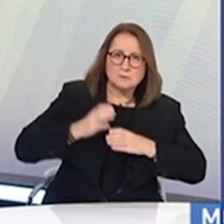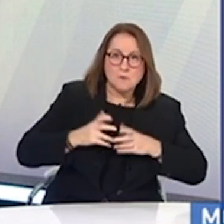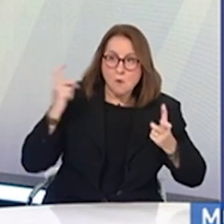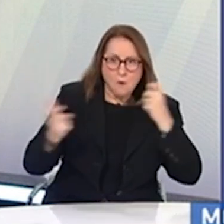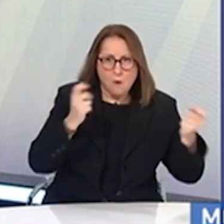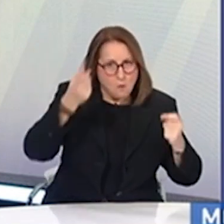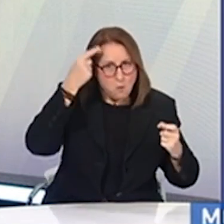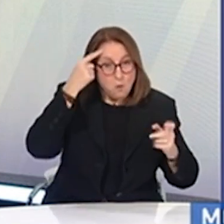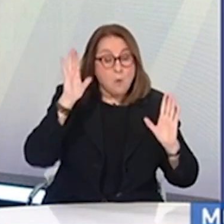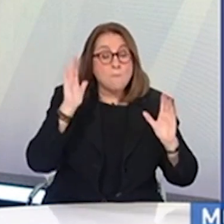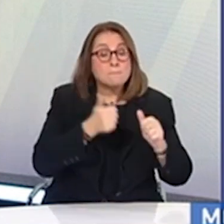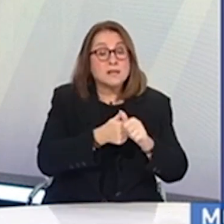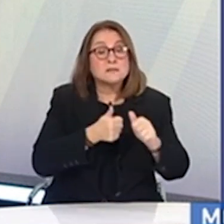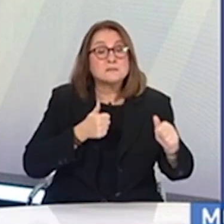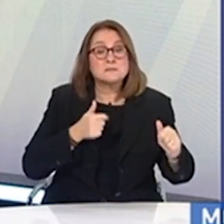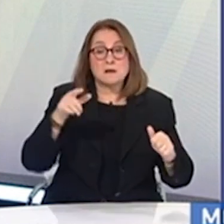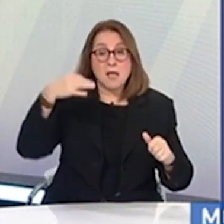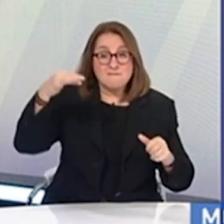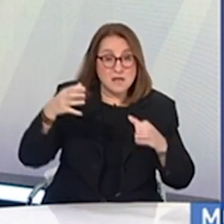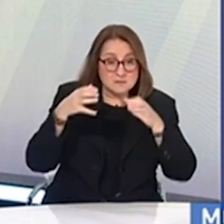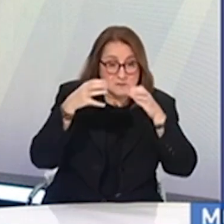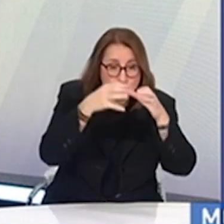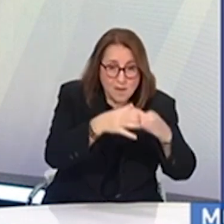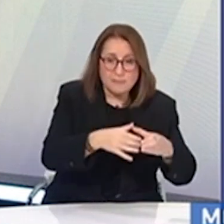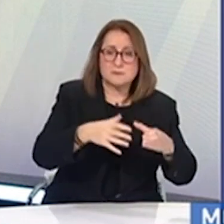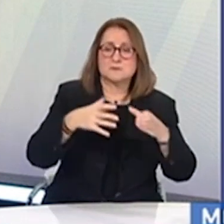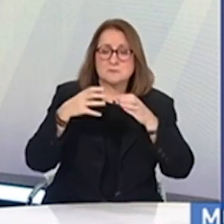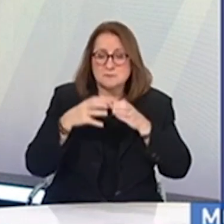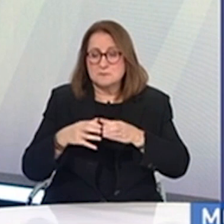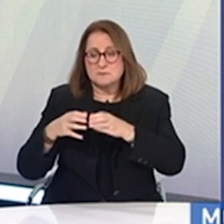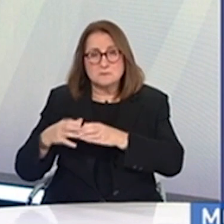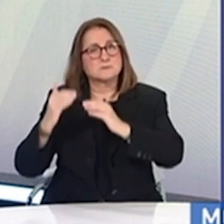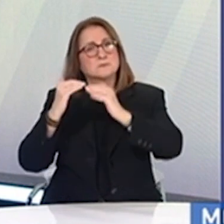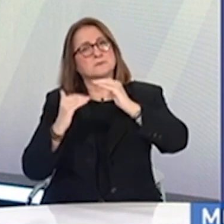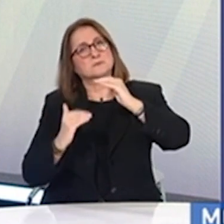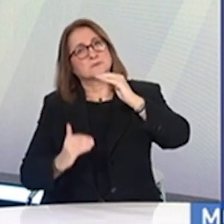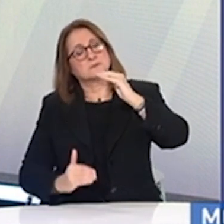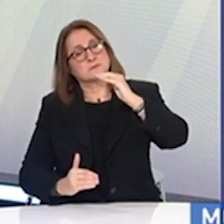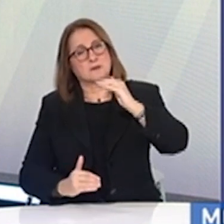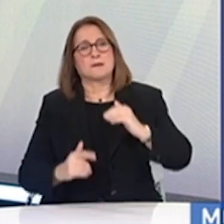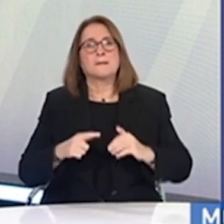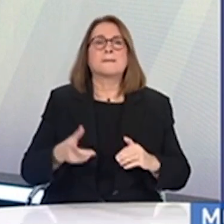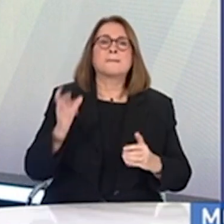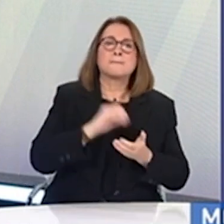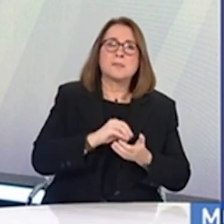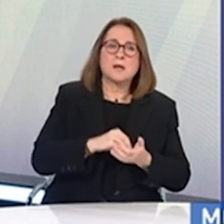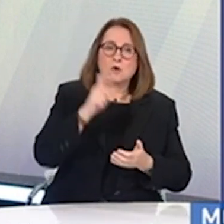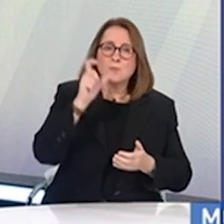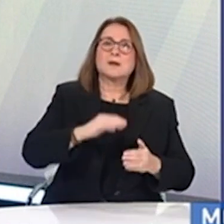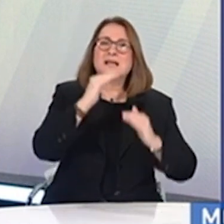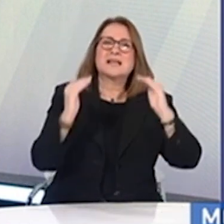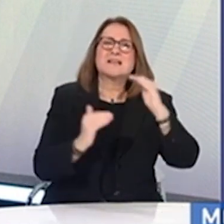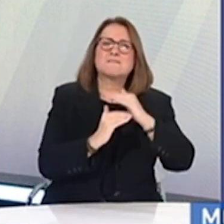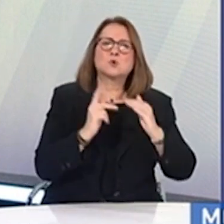ότι συμμετέχουμε σε αυτή τη διαδικασία με διαφάνεια, μέσω κοινής ευρωπαϊκής προμήθειας εμβολίων συμμετέχει σε όλα τα φόρα ο Υφυπουργός